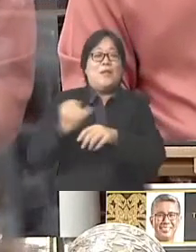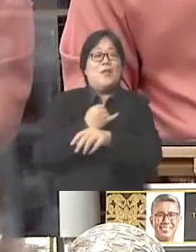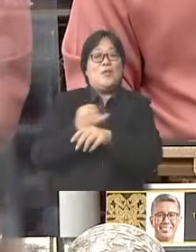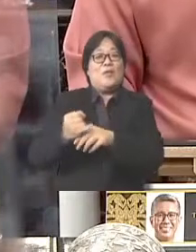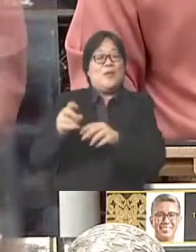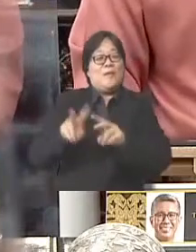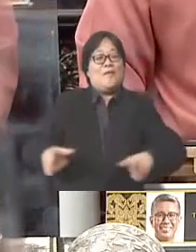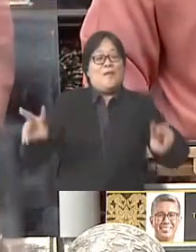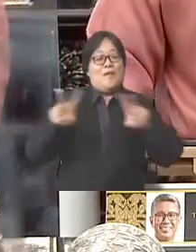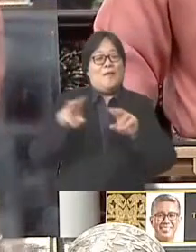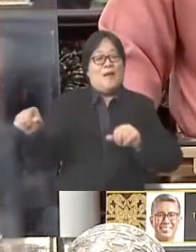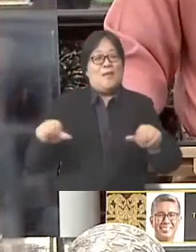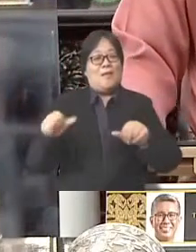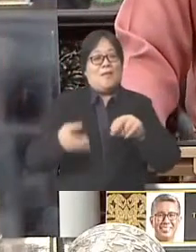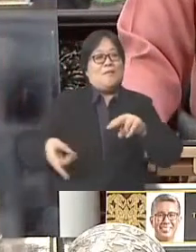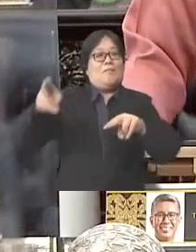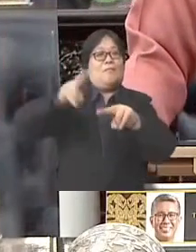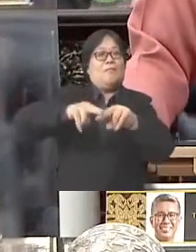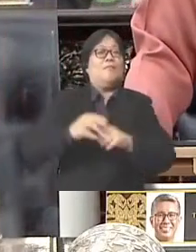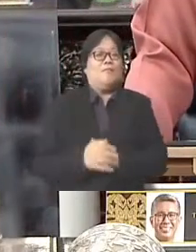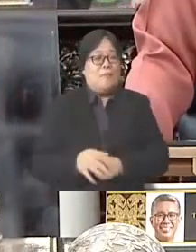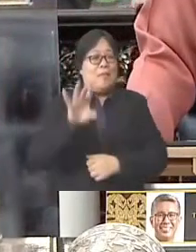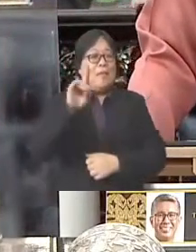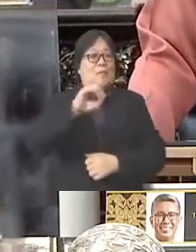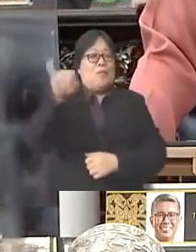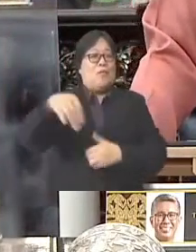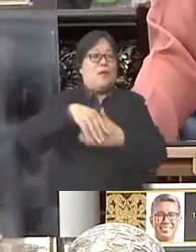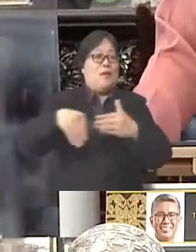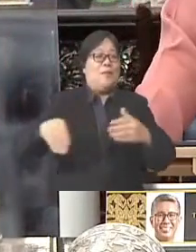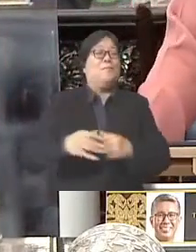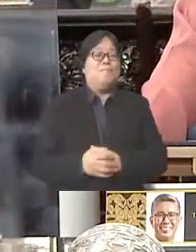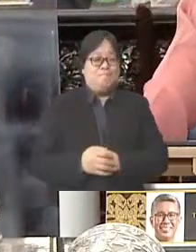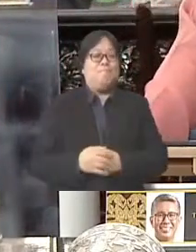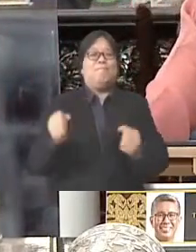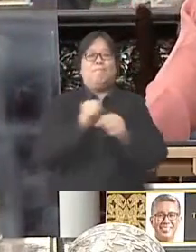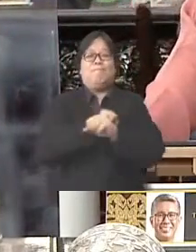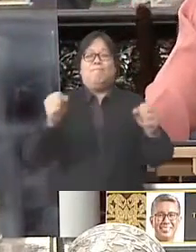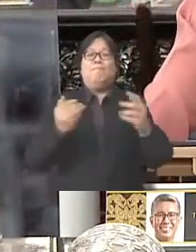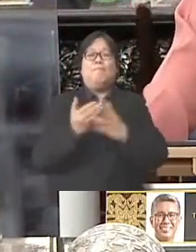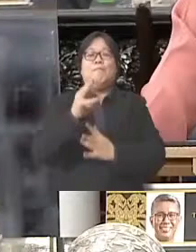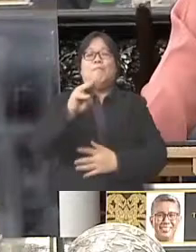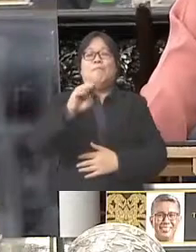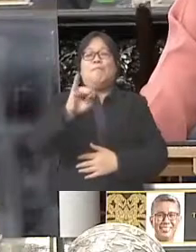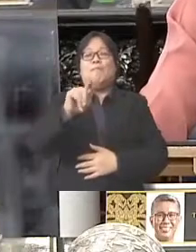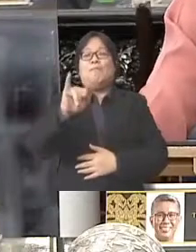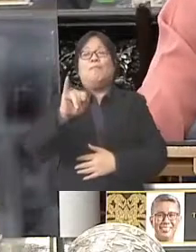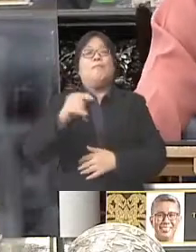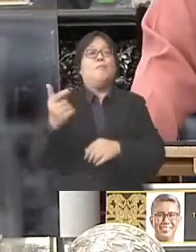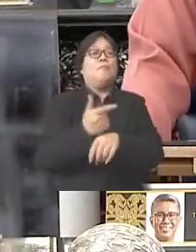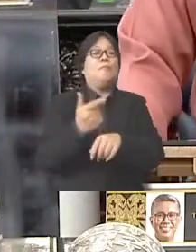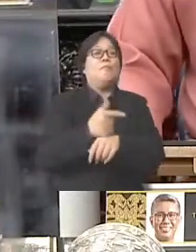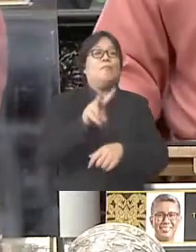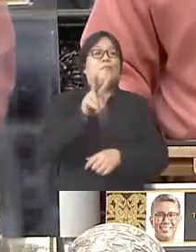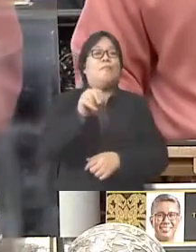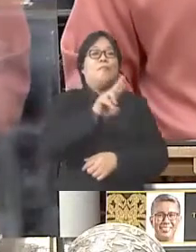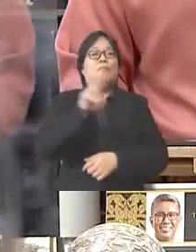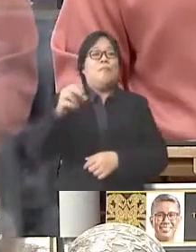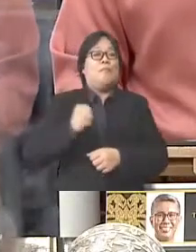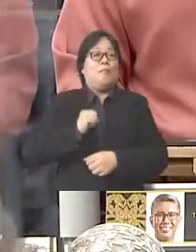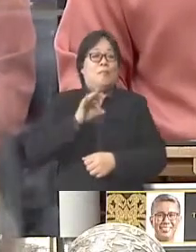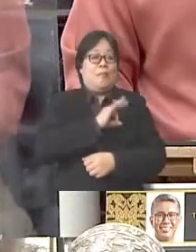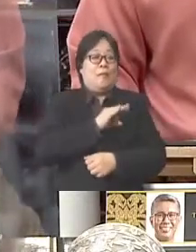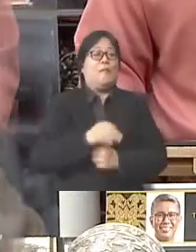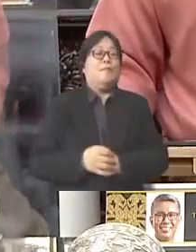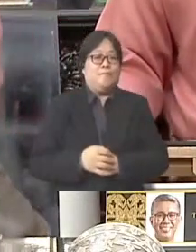uni-industri dengan nilai activity tambah tinggi 80 juta rupiah tergantung sediakan melalui Mitty bagi melatih 20.000